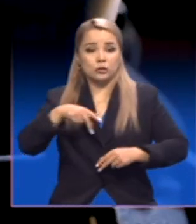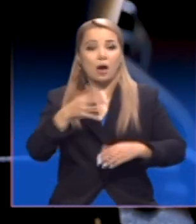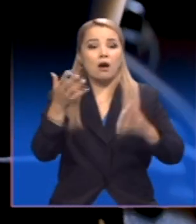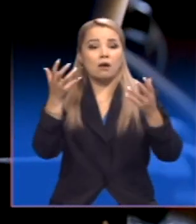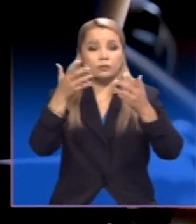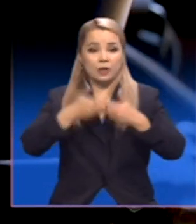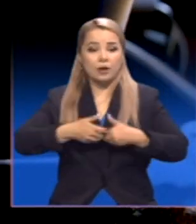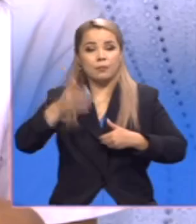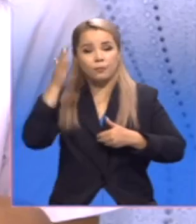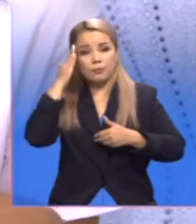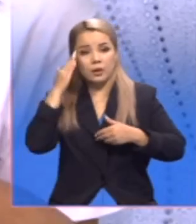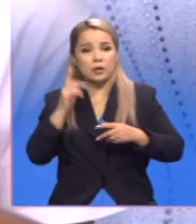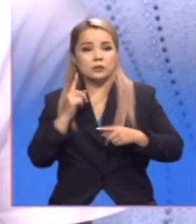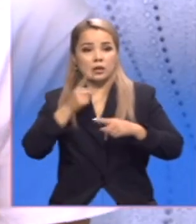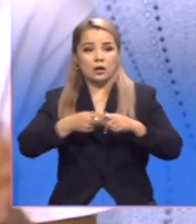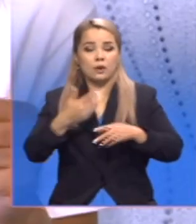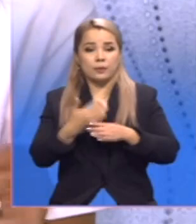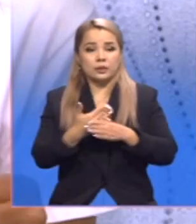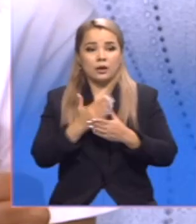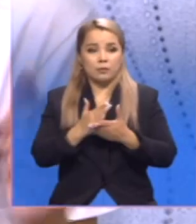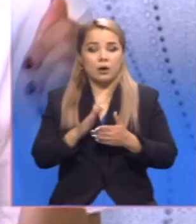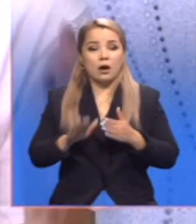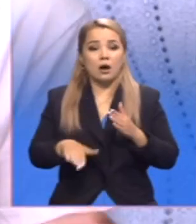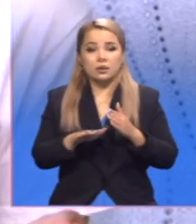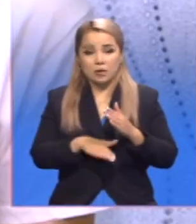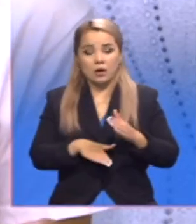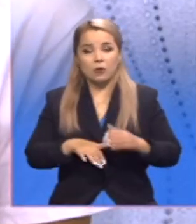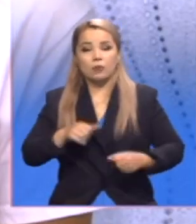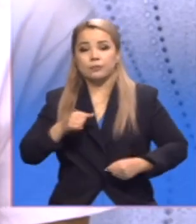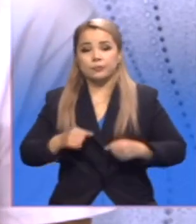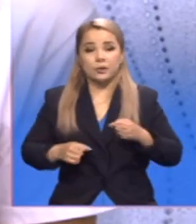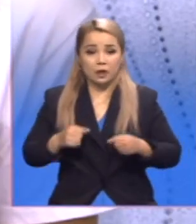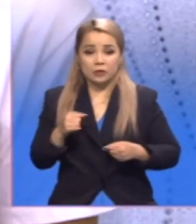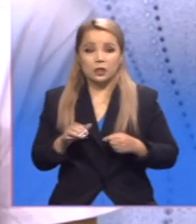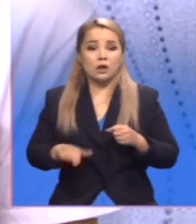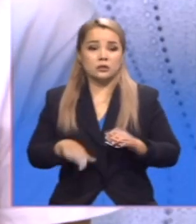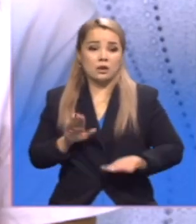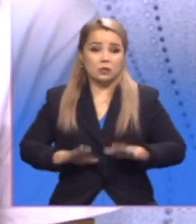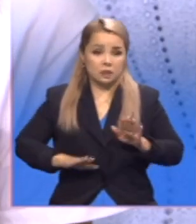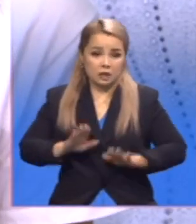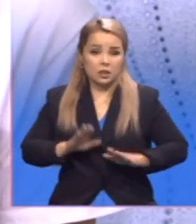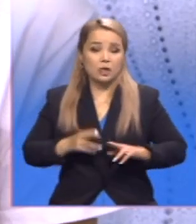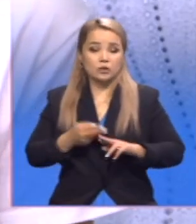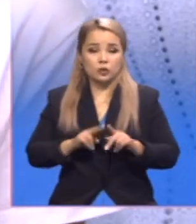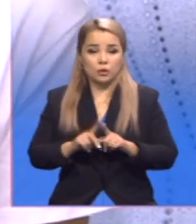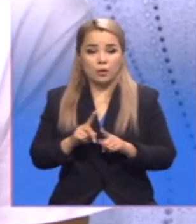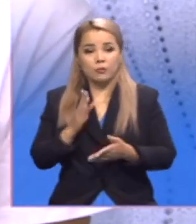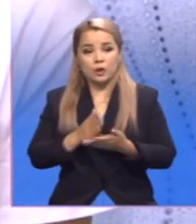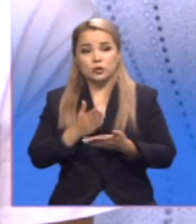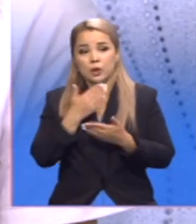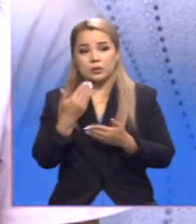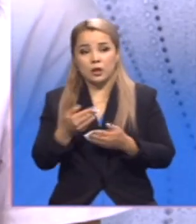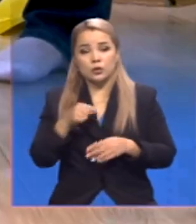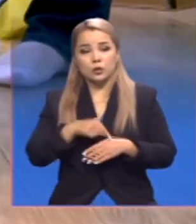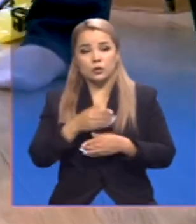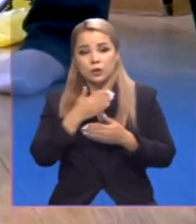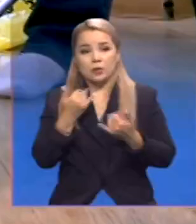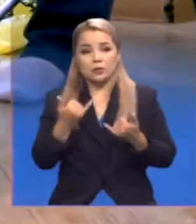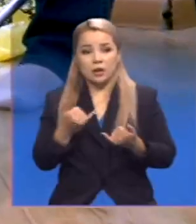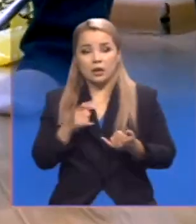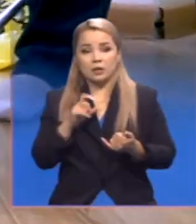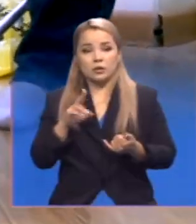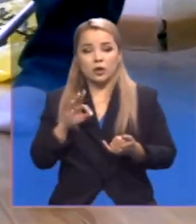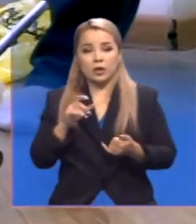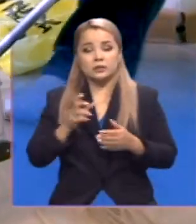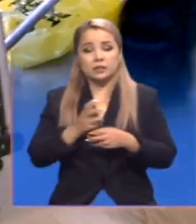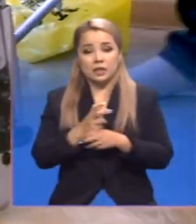автоматически миеда қосылады оған. Аяқ солмен қол істесе болды оған. Аяқтың жаны бар ма жоқ па оған әсер етпейді.